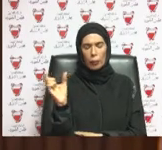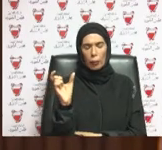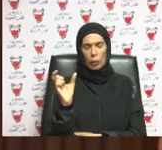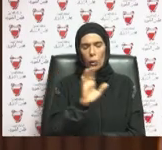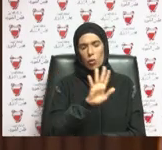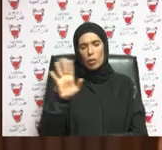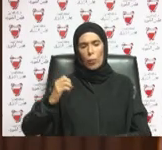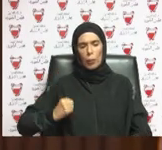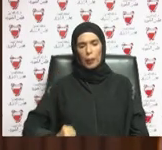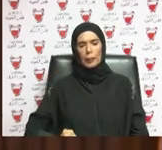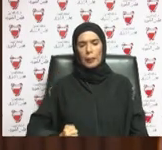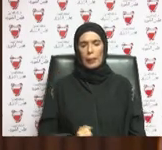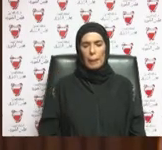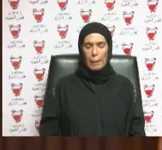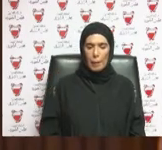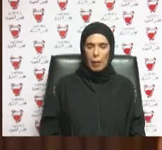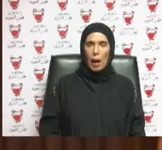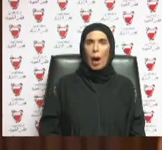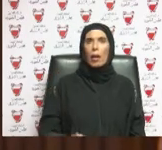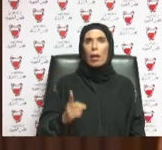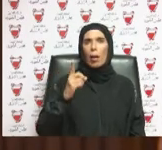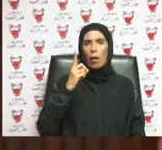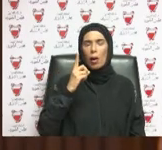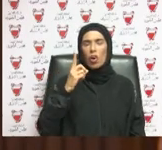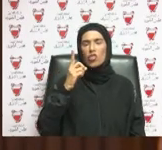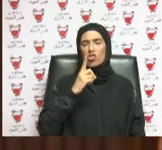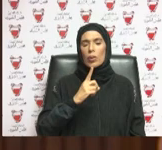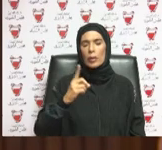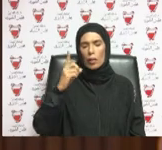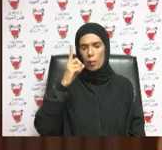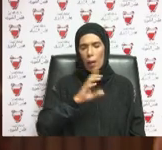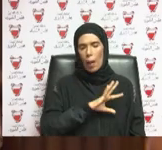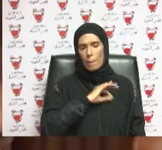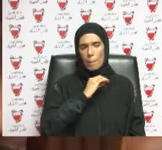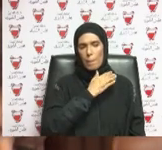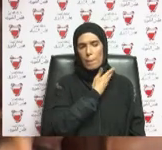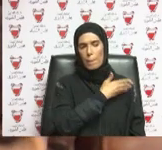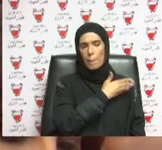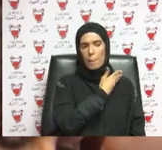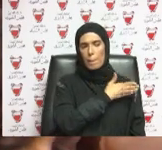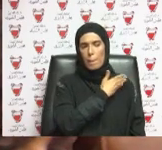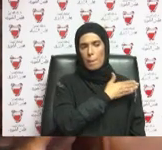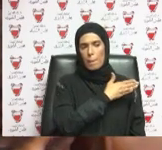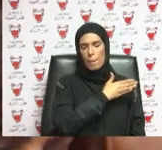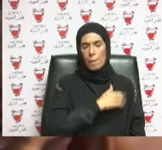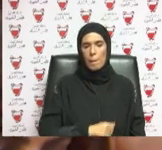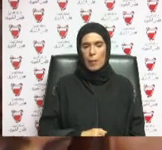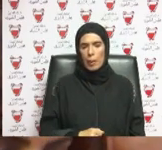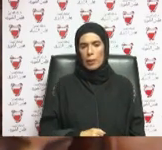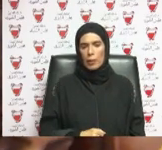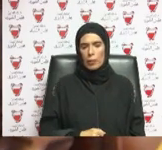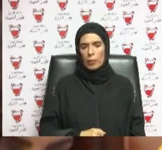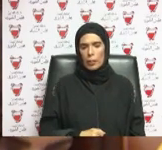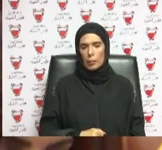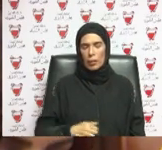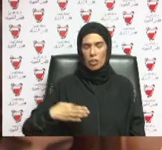وشعبه. نرجو من الله سبحانه وتعالى الرحمة والمغفرة لصاحب السمو الملكي الأمير